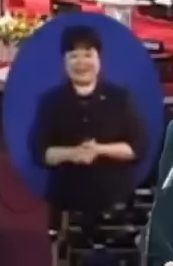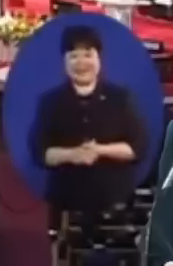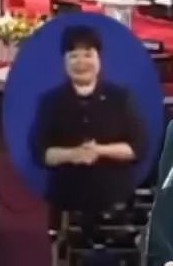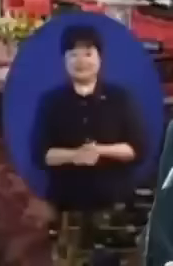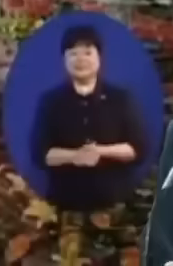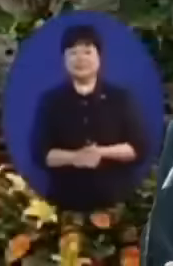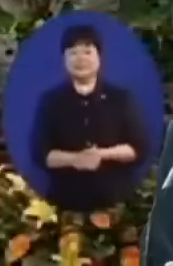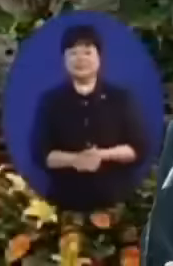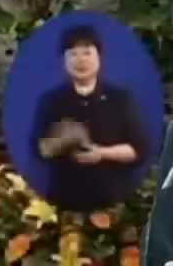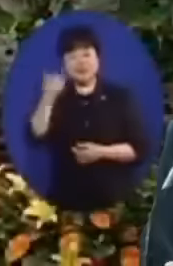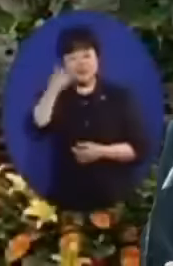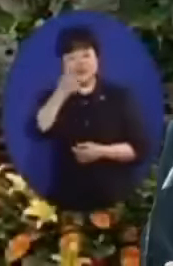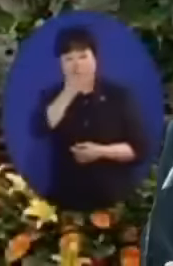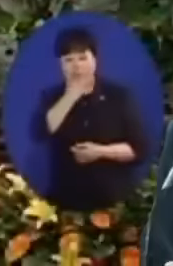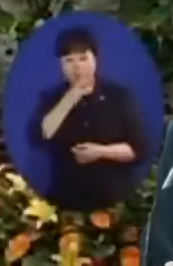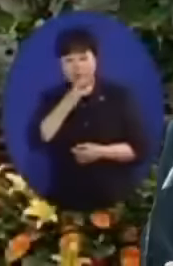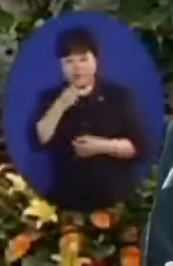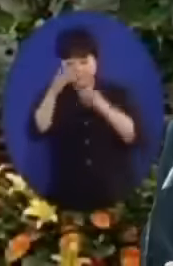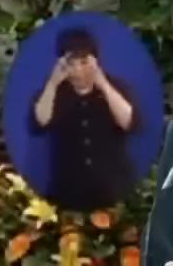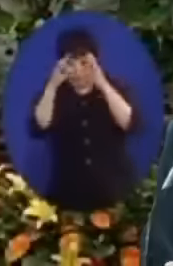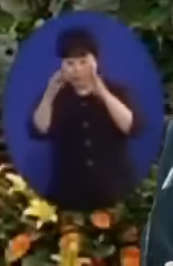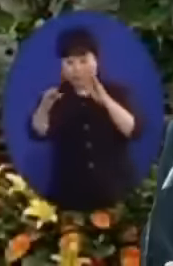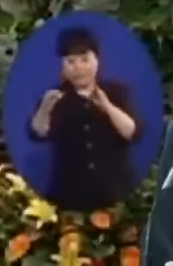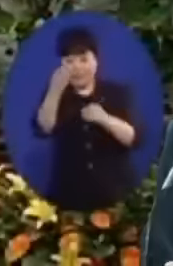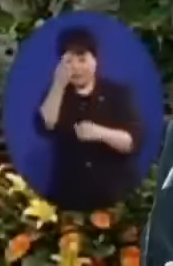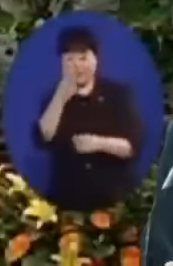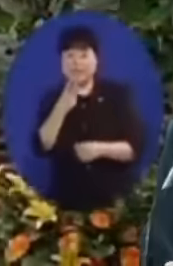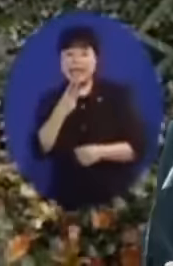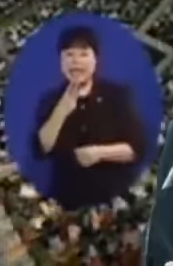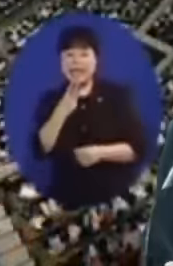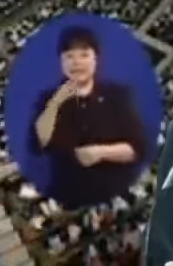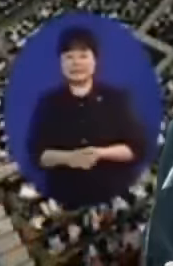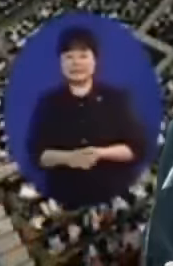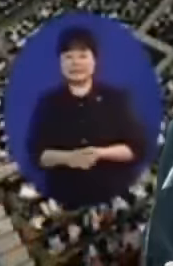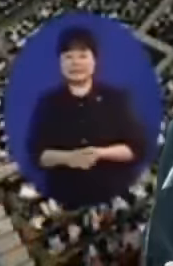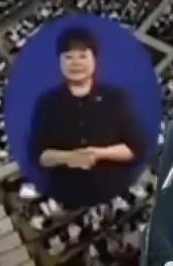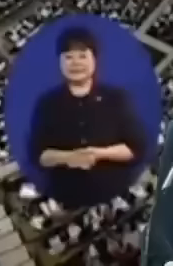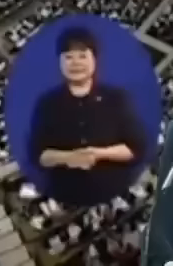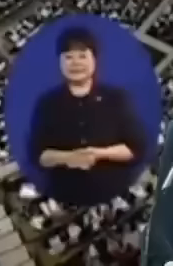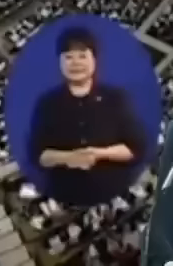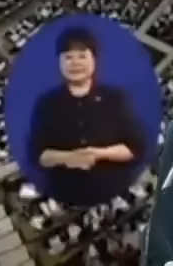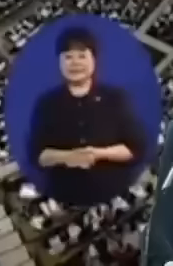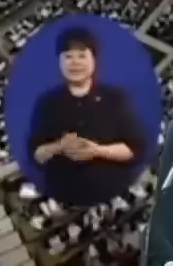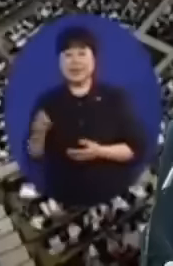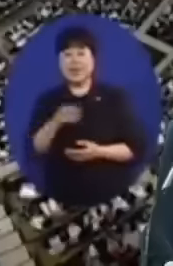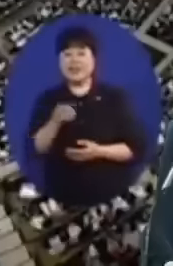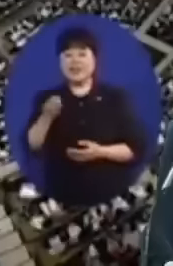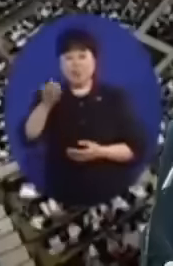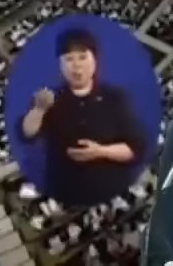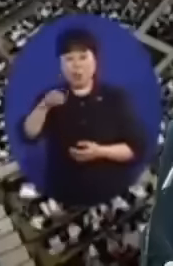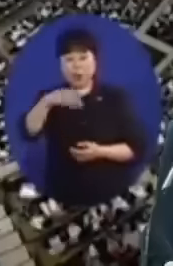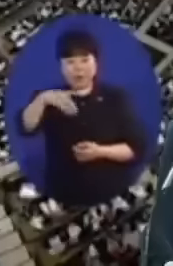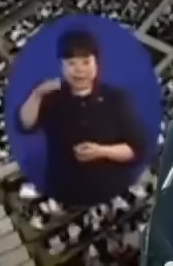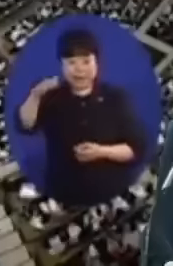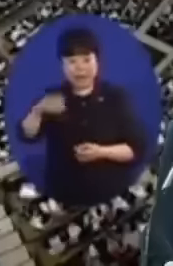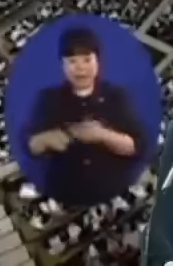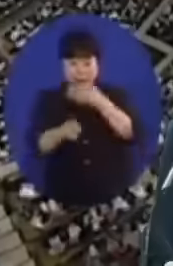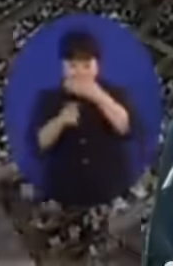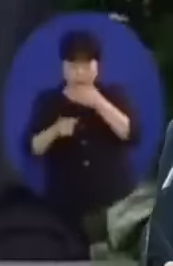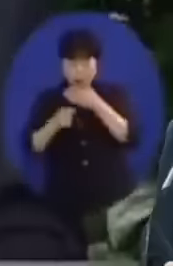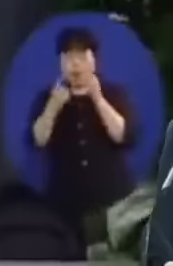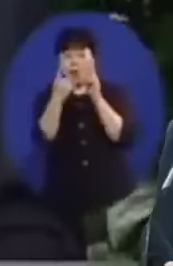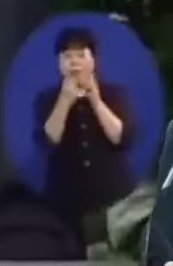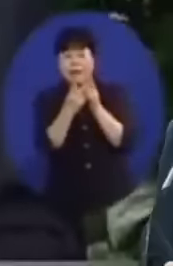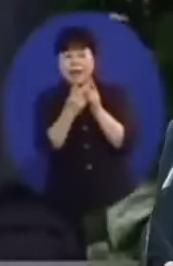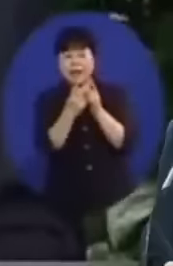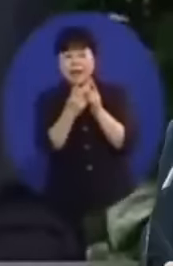누가복음 10장 30절로 34절에 보면 예루살렘에서 여리고로 내려가다가 강도를